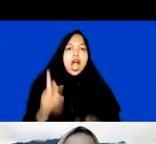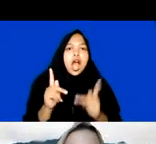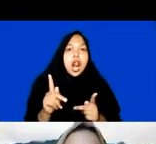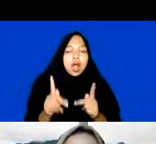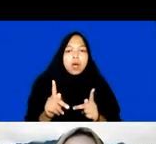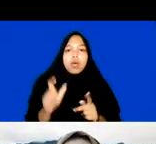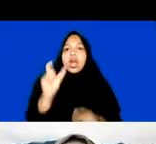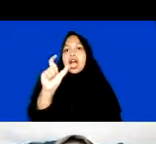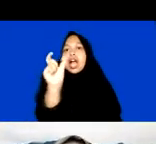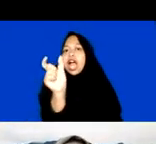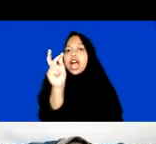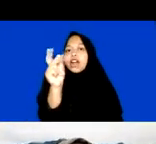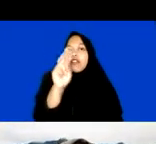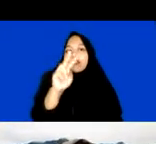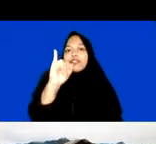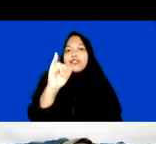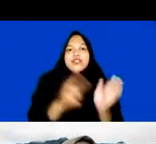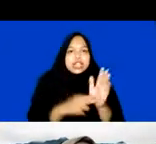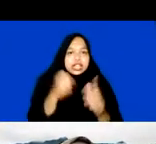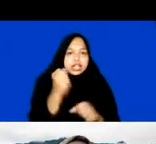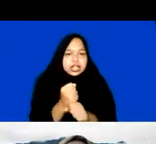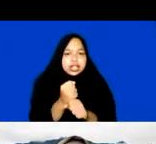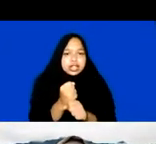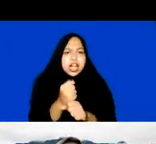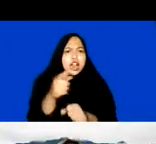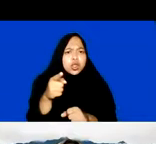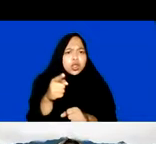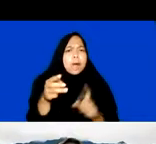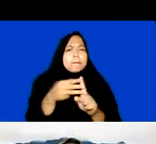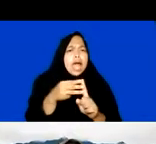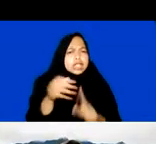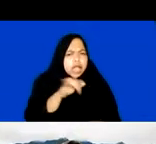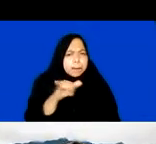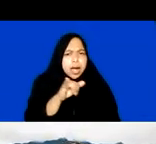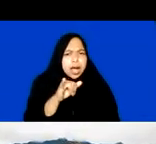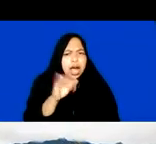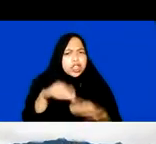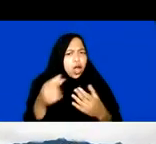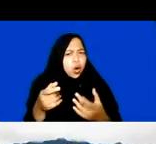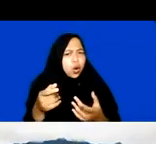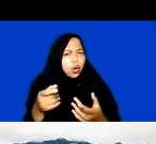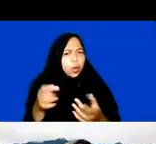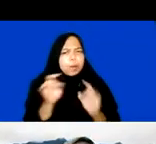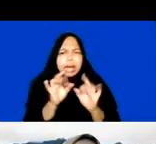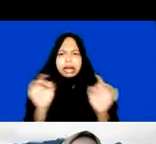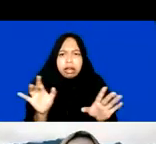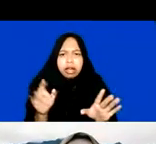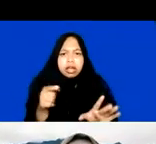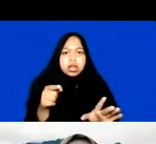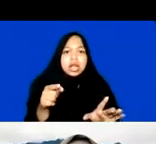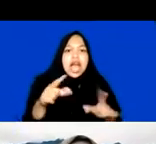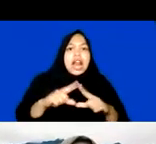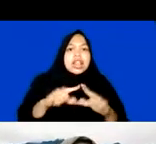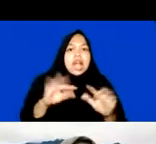alat bahannya seperti ini, Mas? Atau ada alat tersendiri? Ini alat apa ya, Mas, ya? Kalau